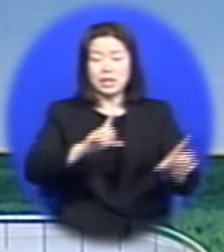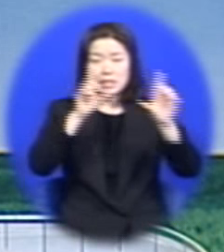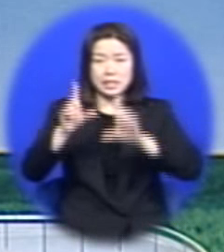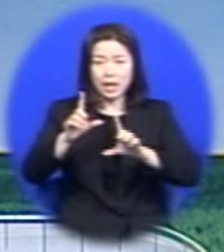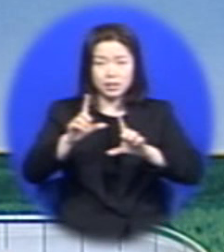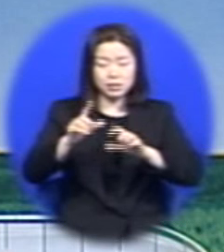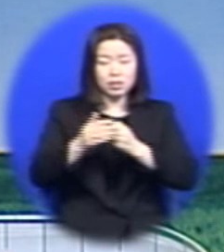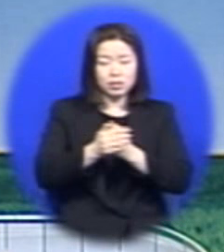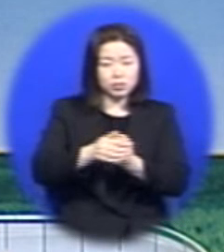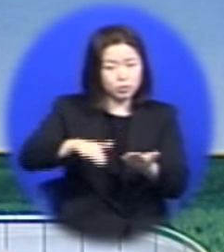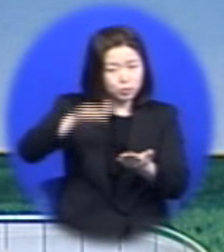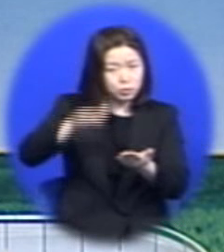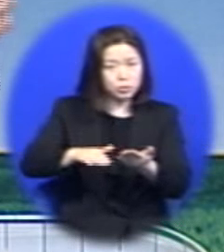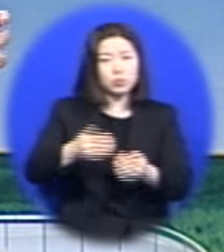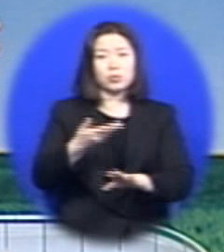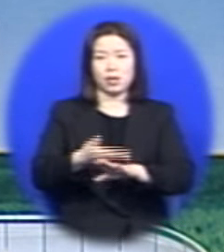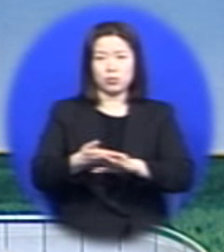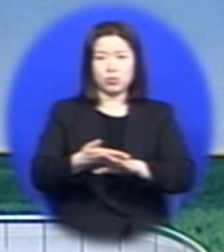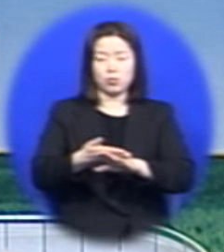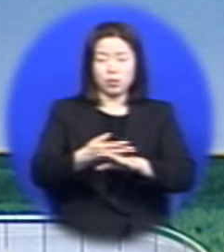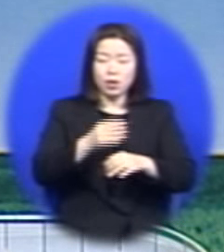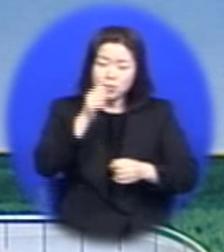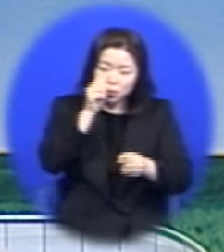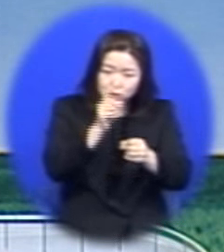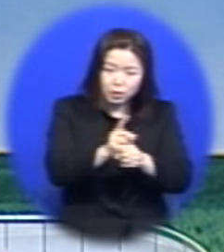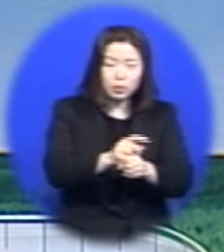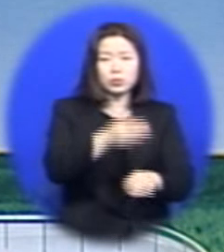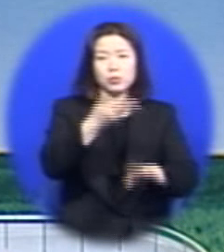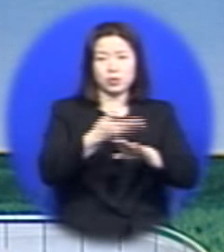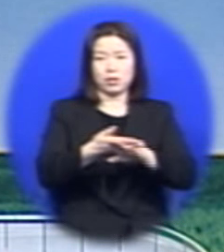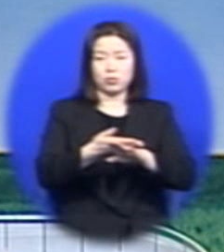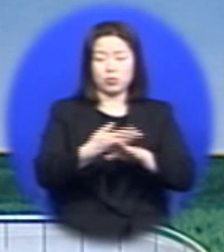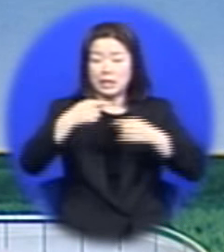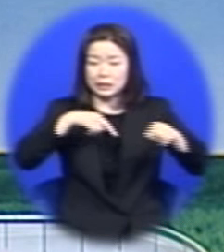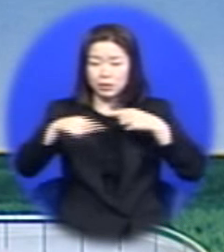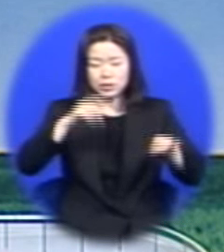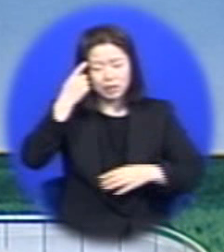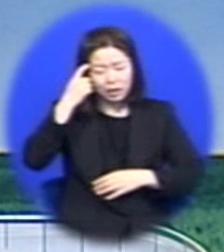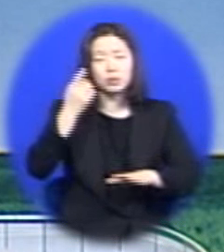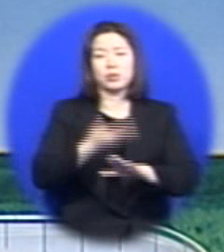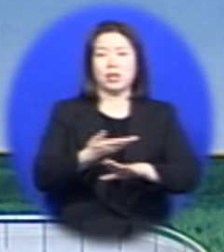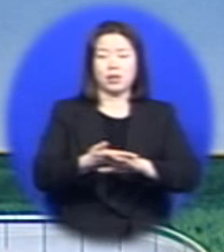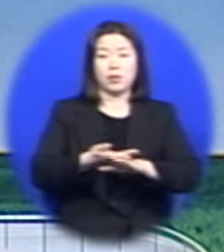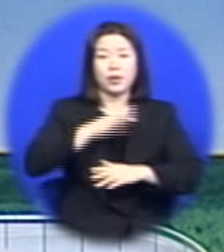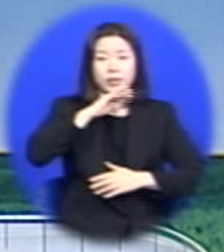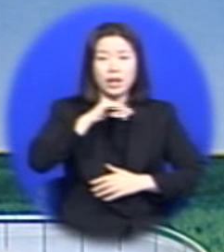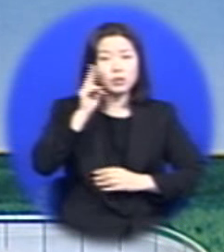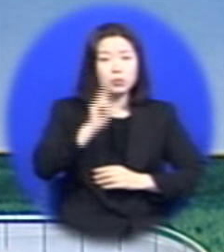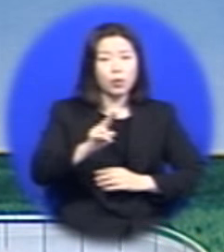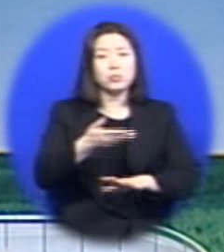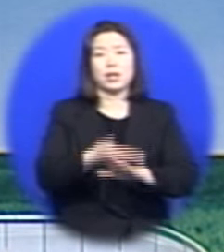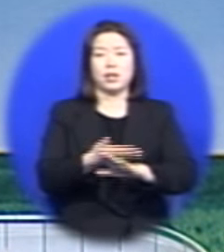너무 다르고, 성향도 너무 다르고, 정치적인 어떤 견해도 너무 다르고, 나이도 너무 다르고,